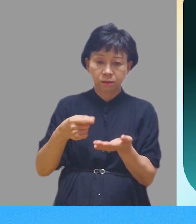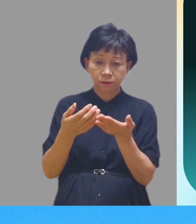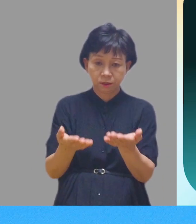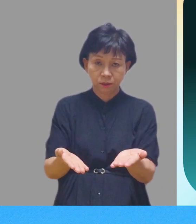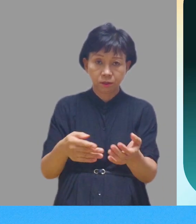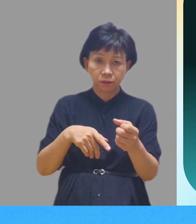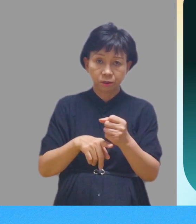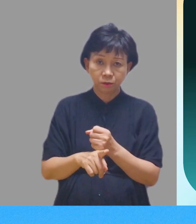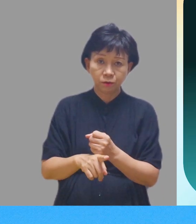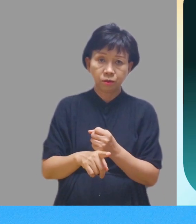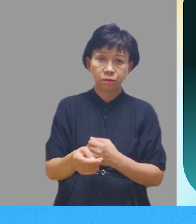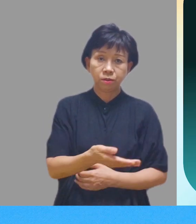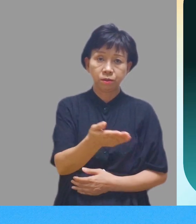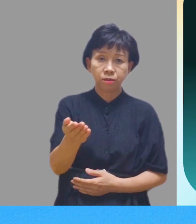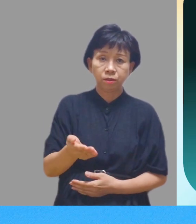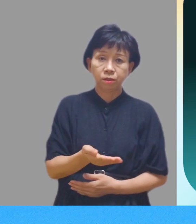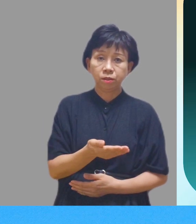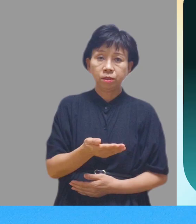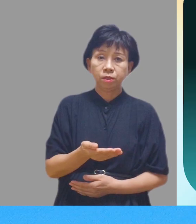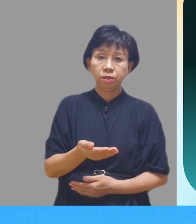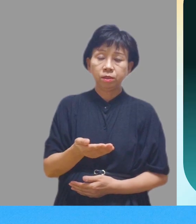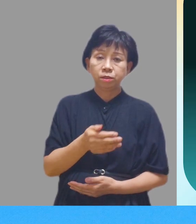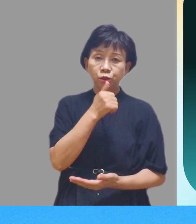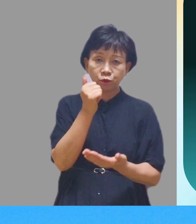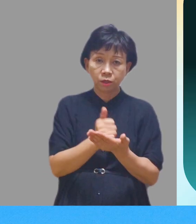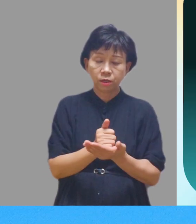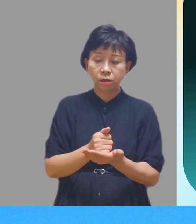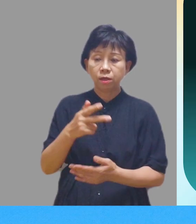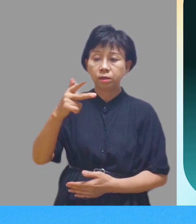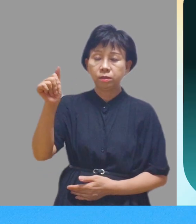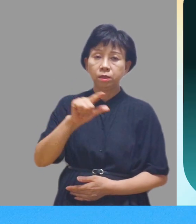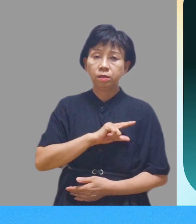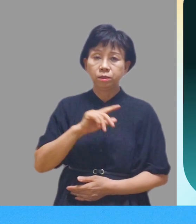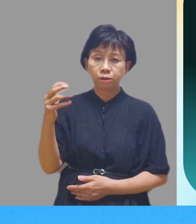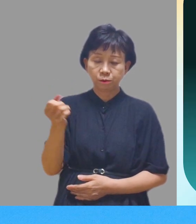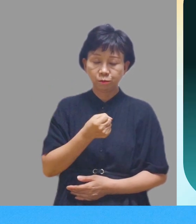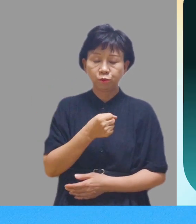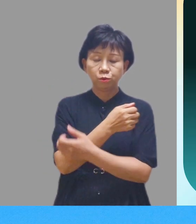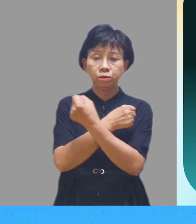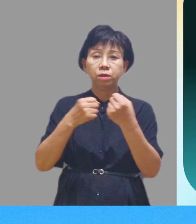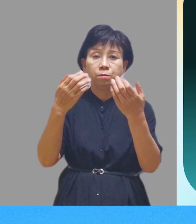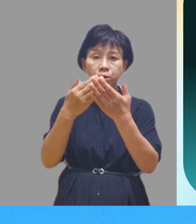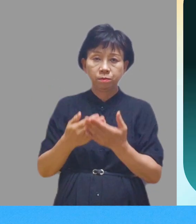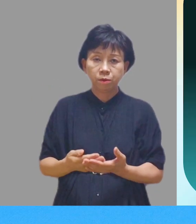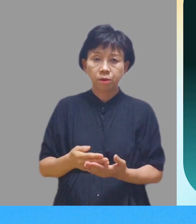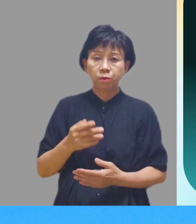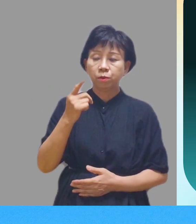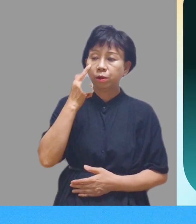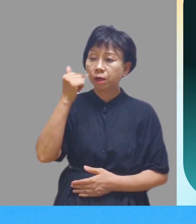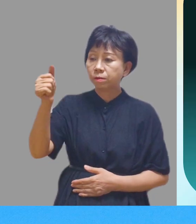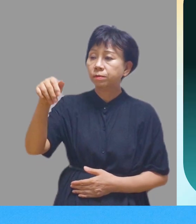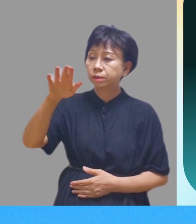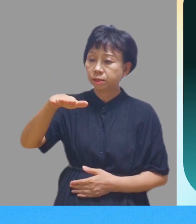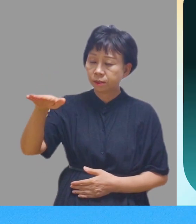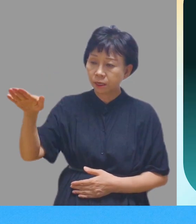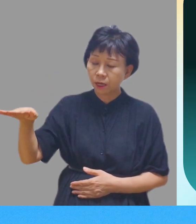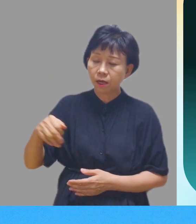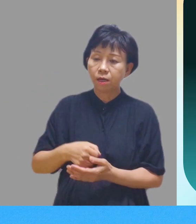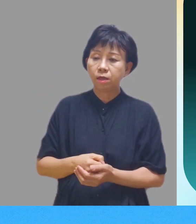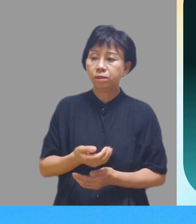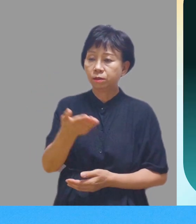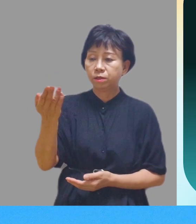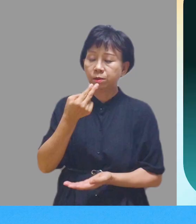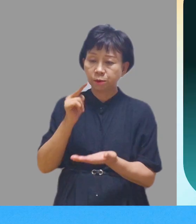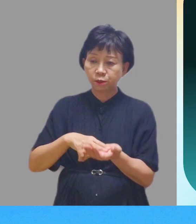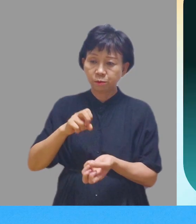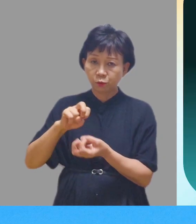죄가 그의 이름으로 말미암아 사함을 받으며, 아비들아, 내가 너희에게 쓰는 것은